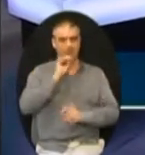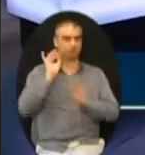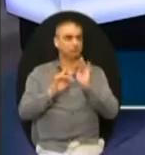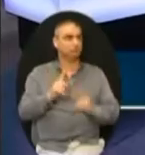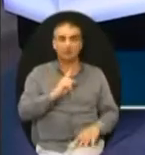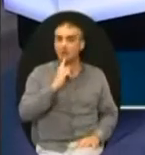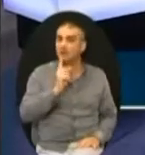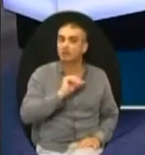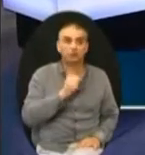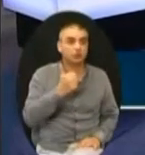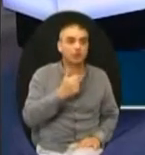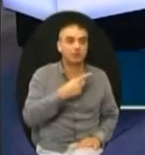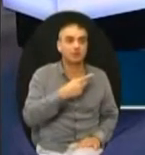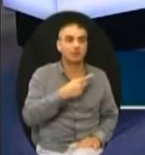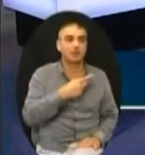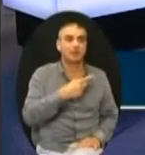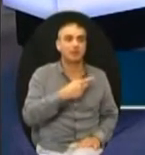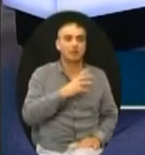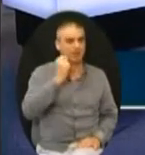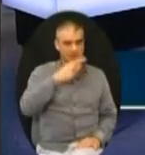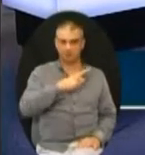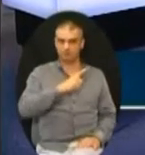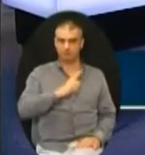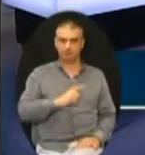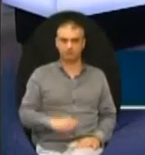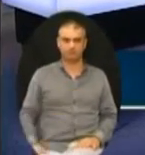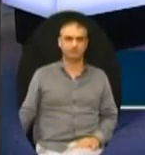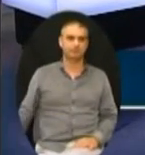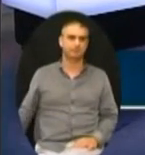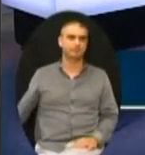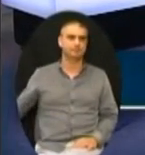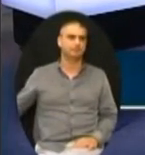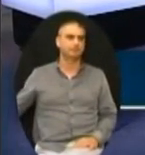בביקורת. לא, הראשון מצד ימין, זה לא בני בגין. אני רוצה